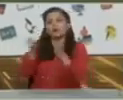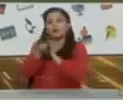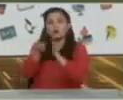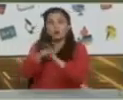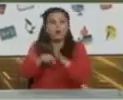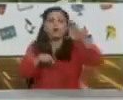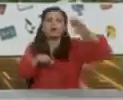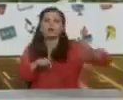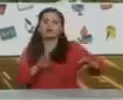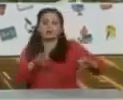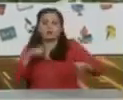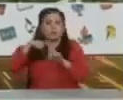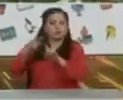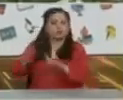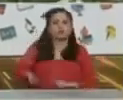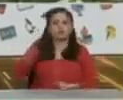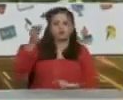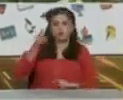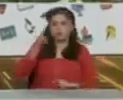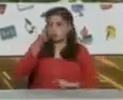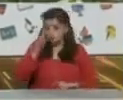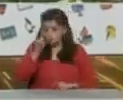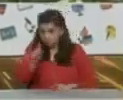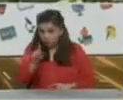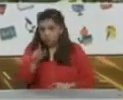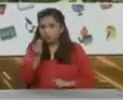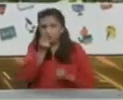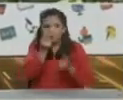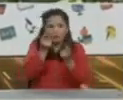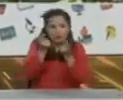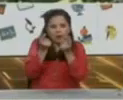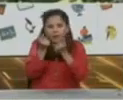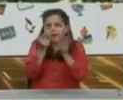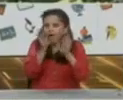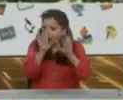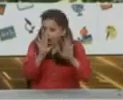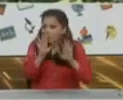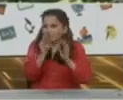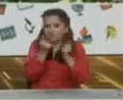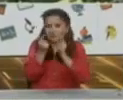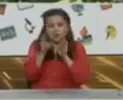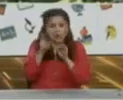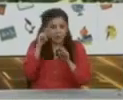नहीं होती है, लेकिन 19-20 का ही फर्क होता है।